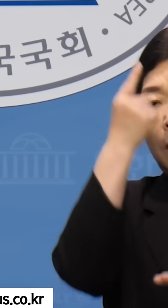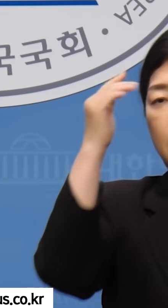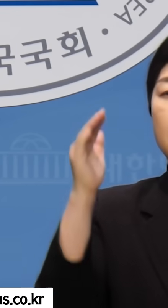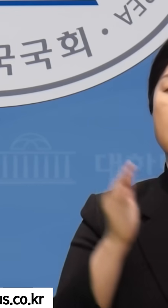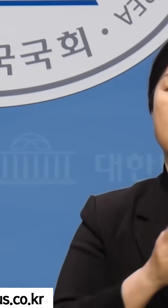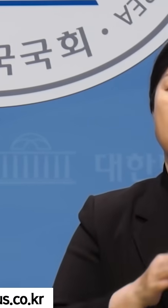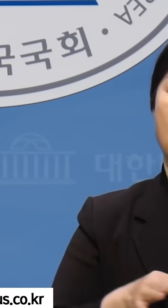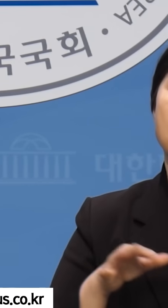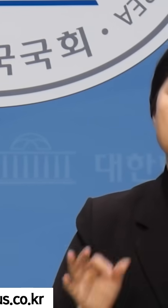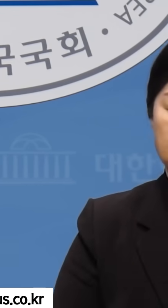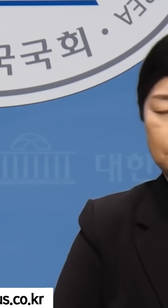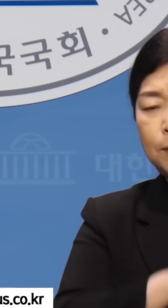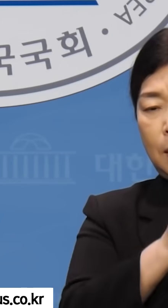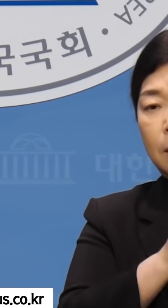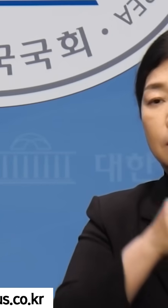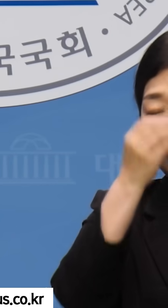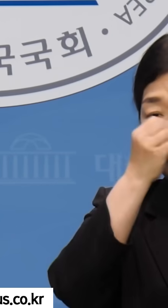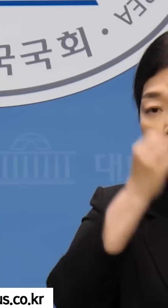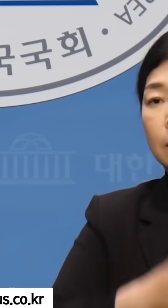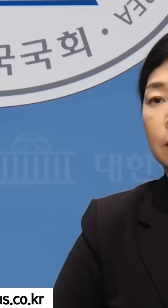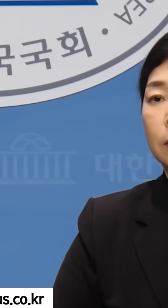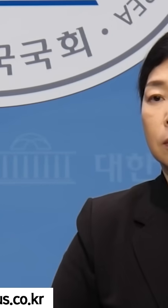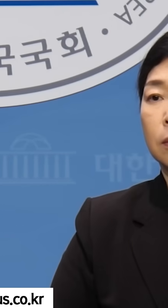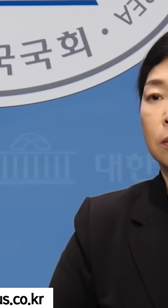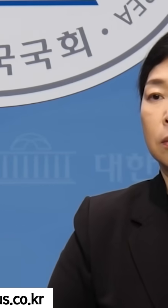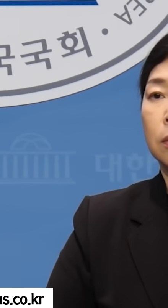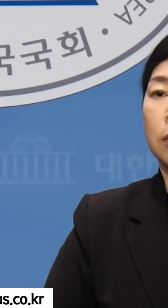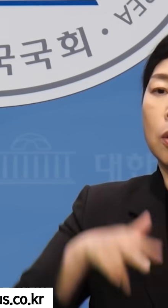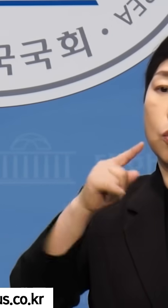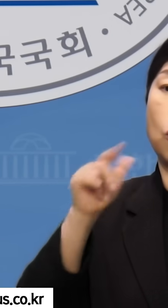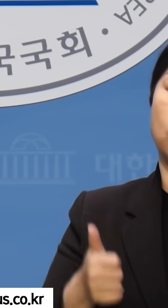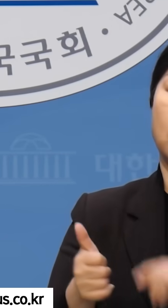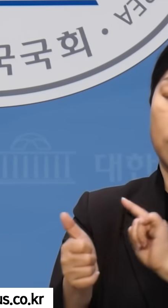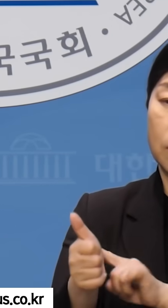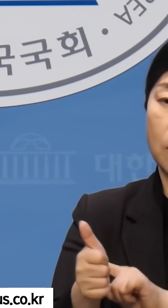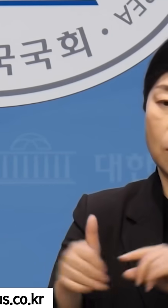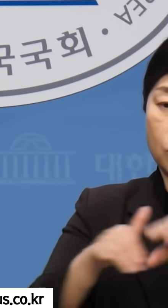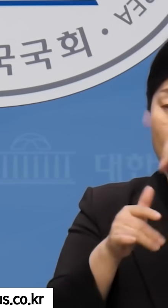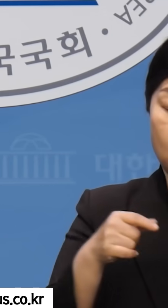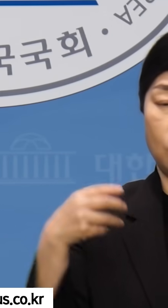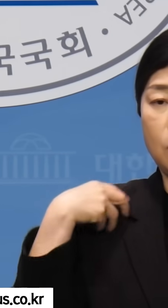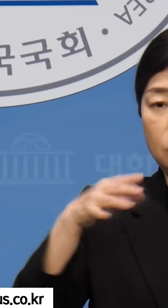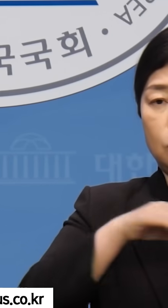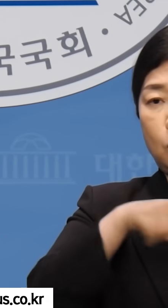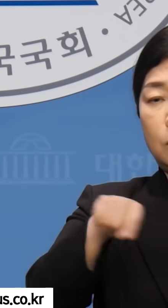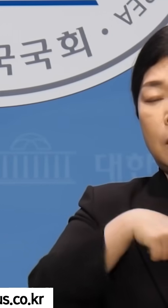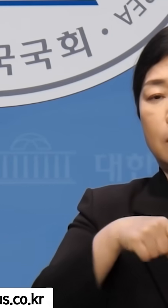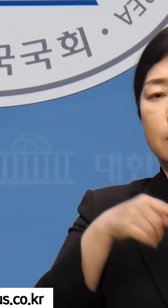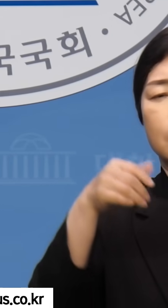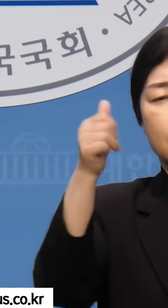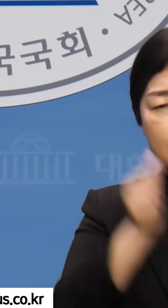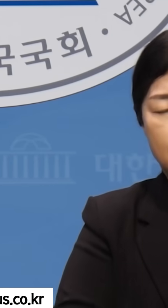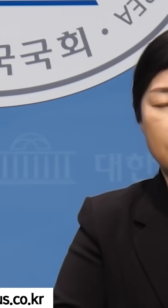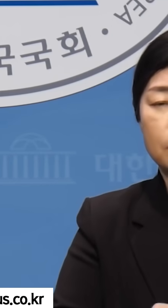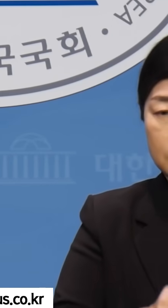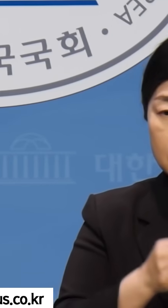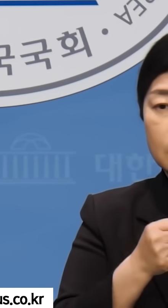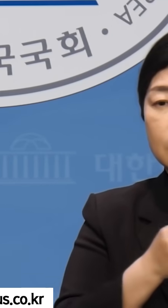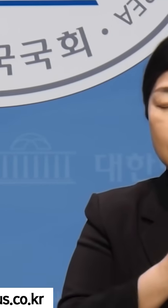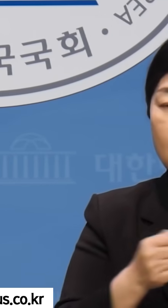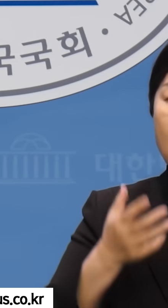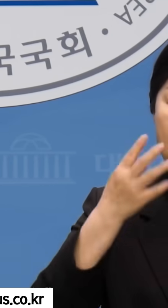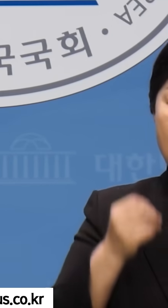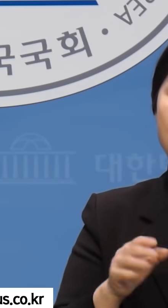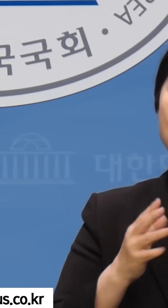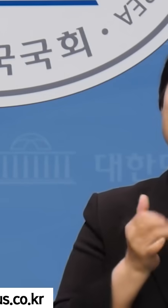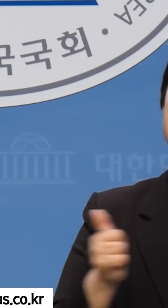얼마나 폭등했습니까? 조국 대표가 문재인 정부의 부동산 정책 실패로 인해 많은 국민의 내 집